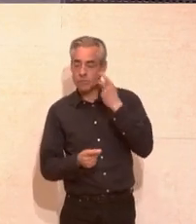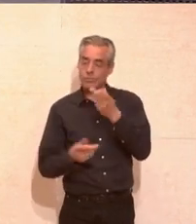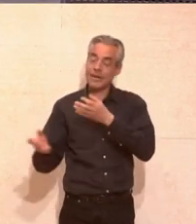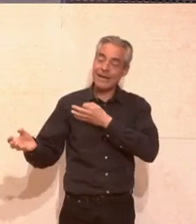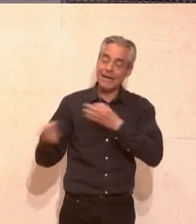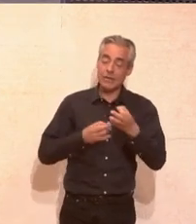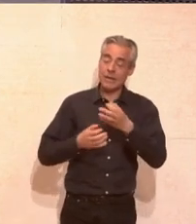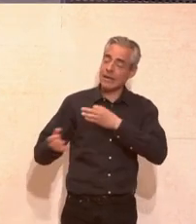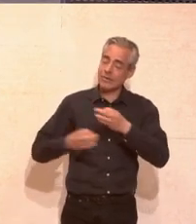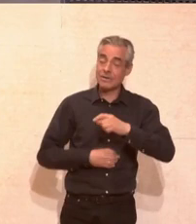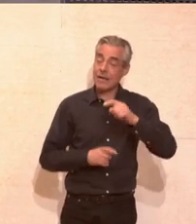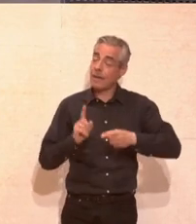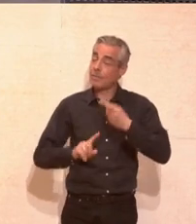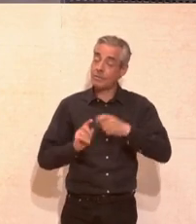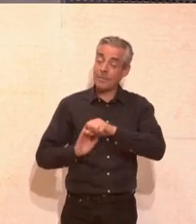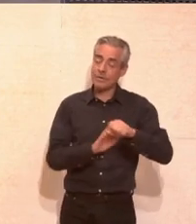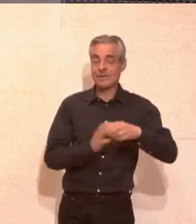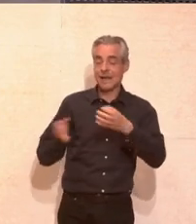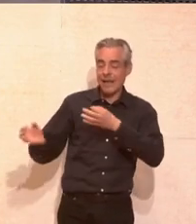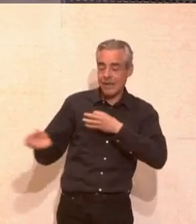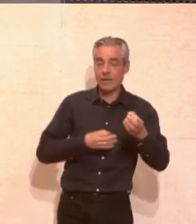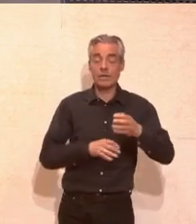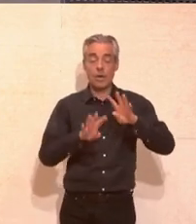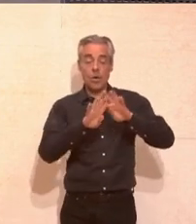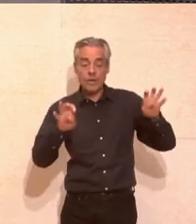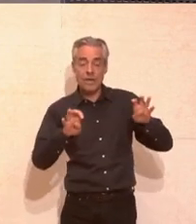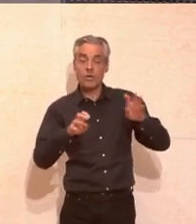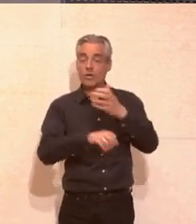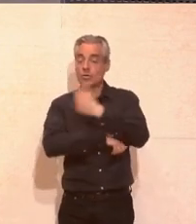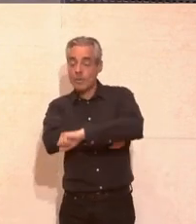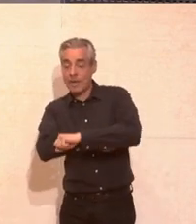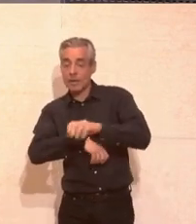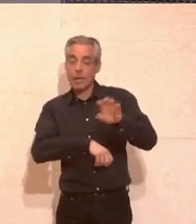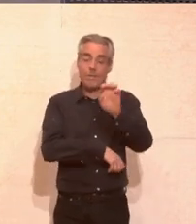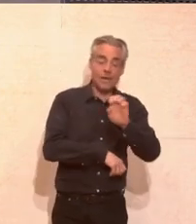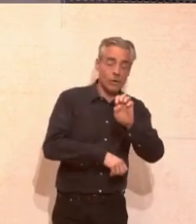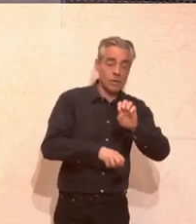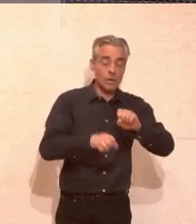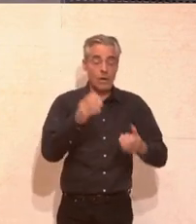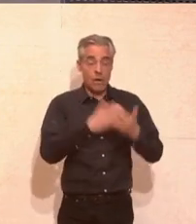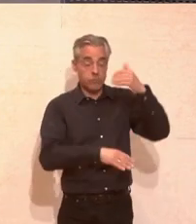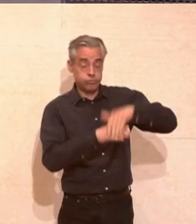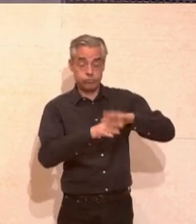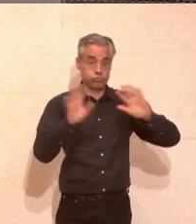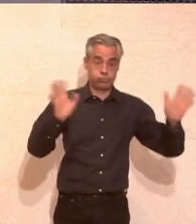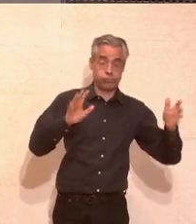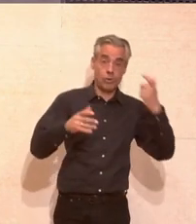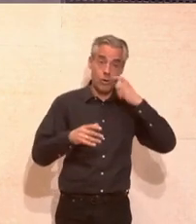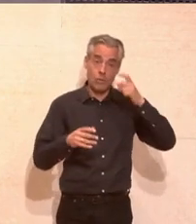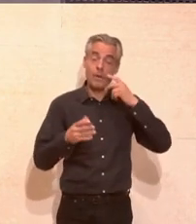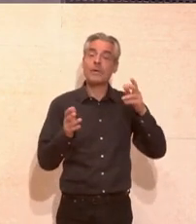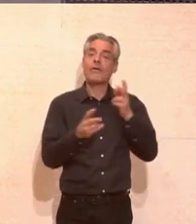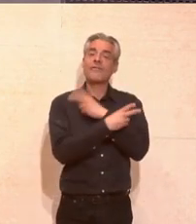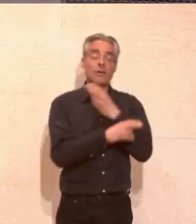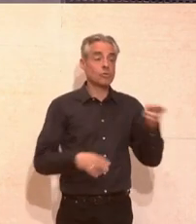régulier, quoi qu'il se passe. On le voit week-end, semaine, le mercredi, reste de la semaine, on le voit au retour des